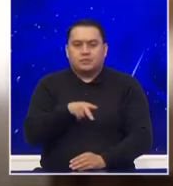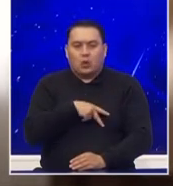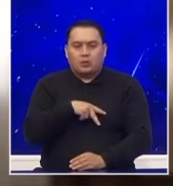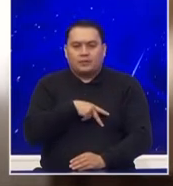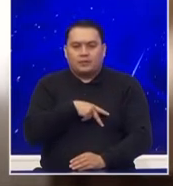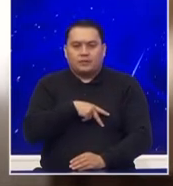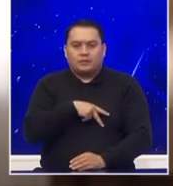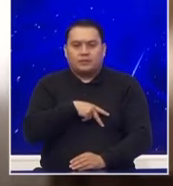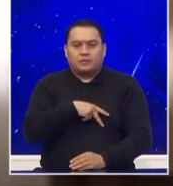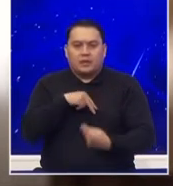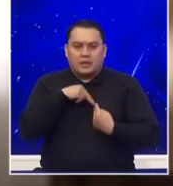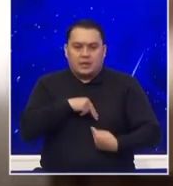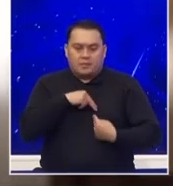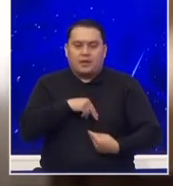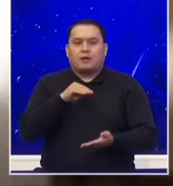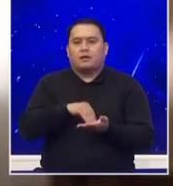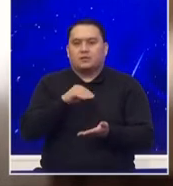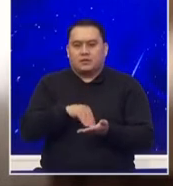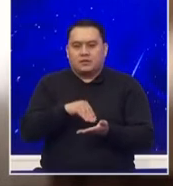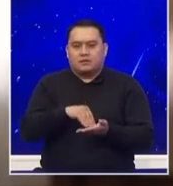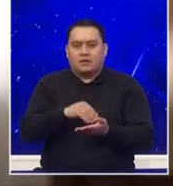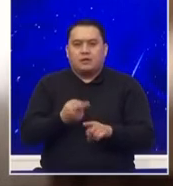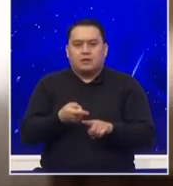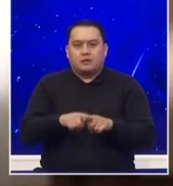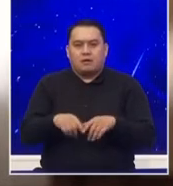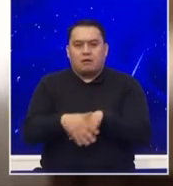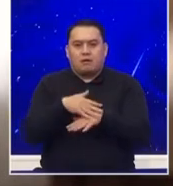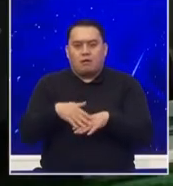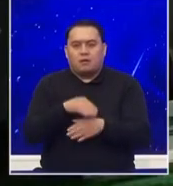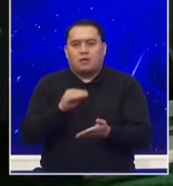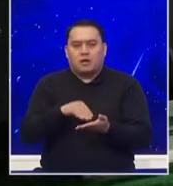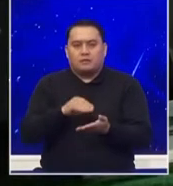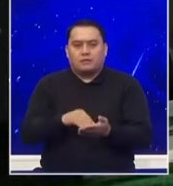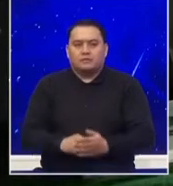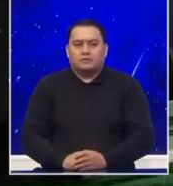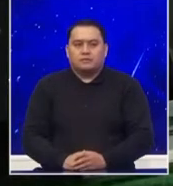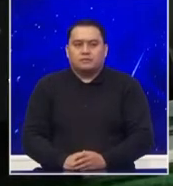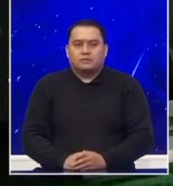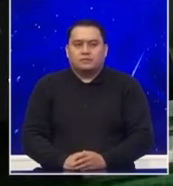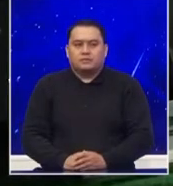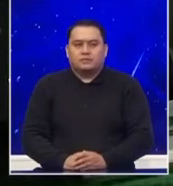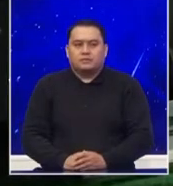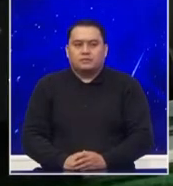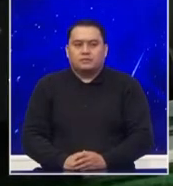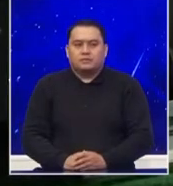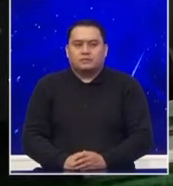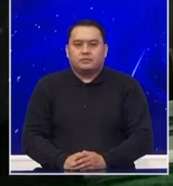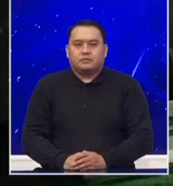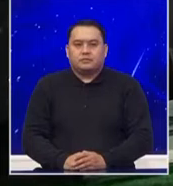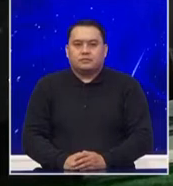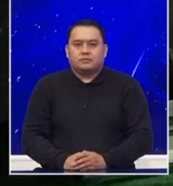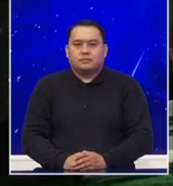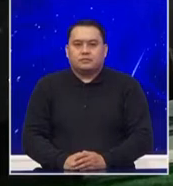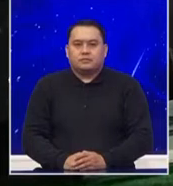енді еңбектің бағаланғаны ғой, ең бастысы халықтың бағалауы. Тоғыз бұлақ семірген,